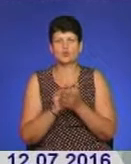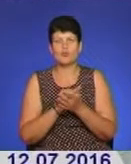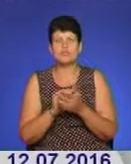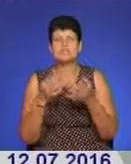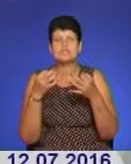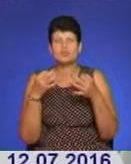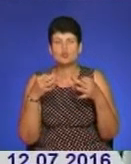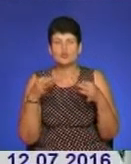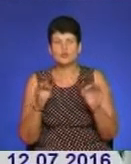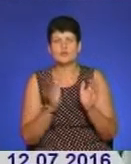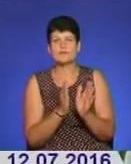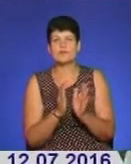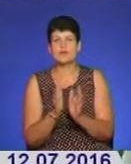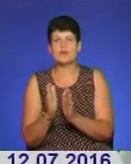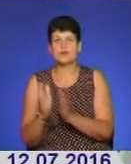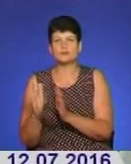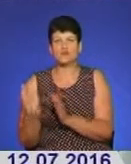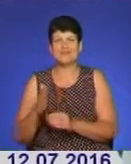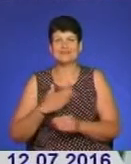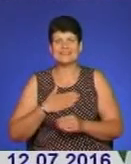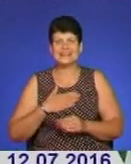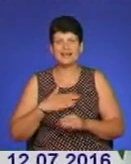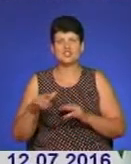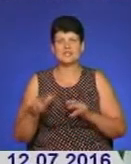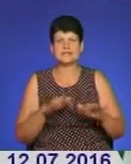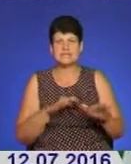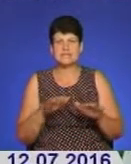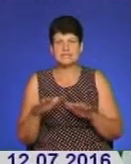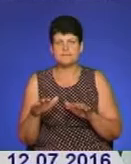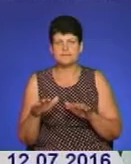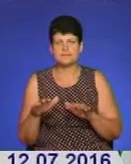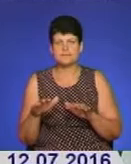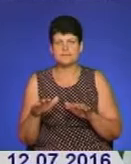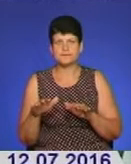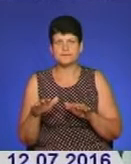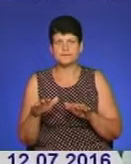от впорядкувати наші дії, які є.